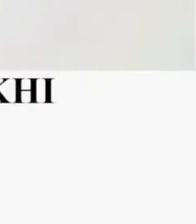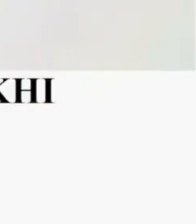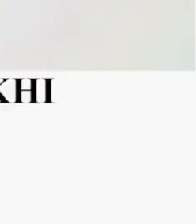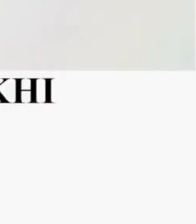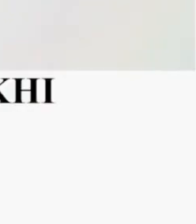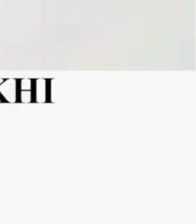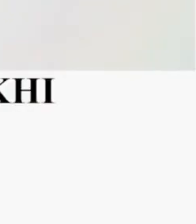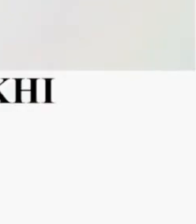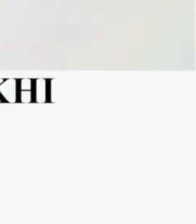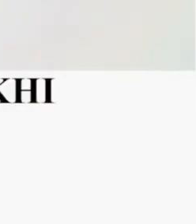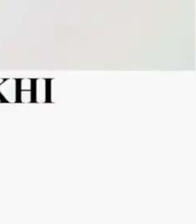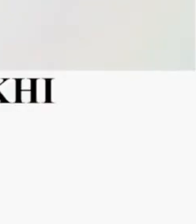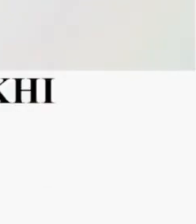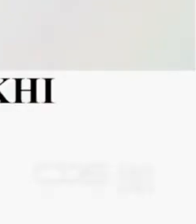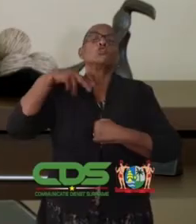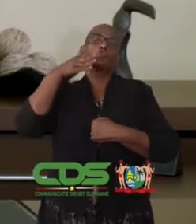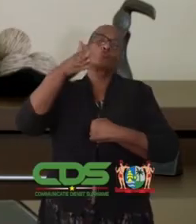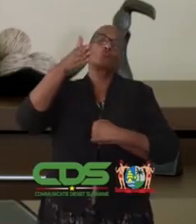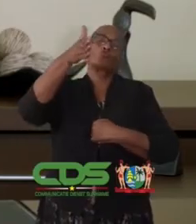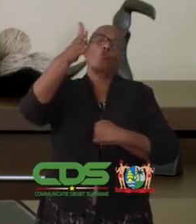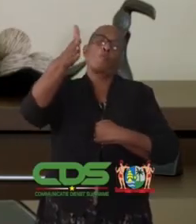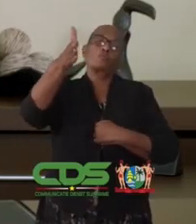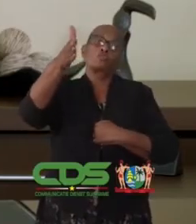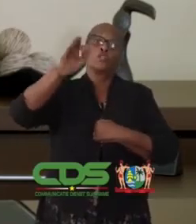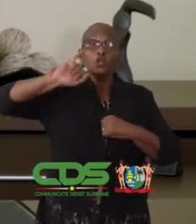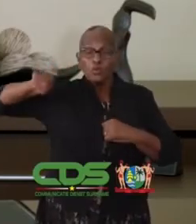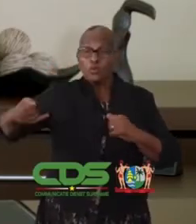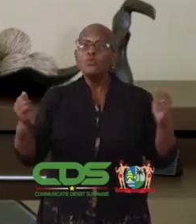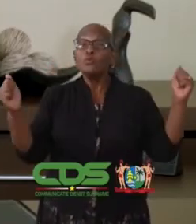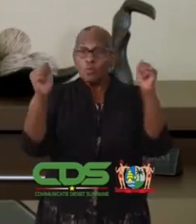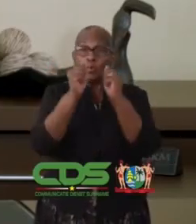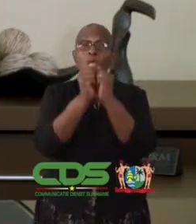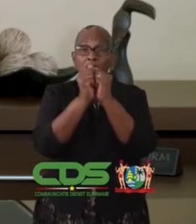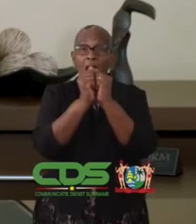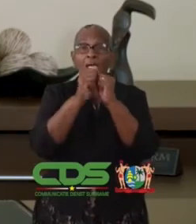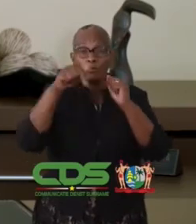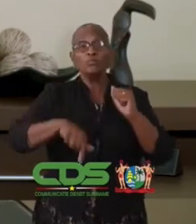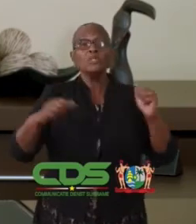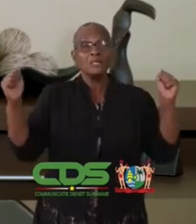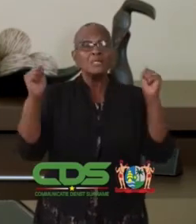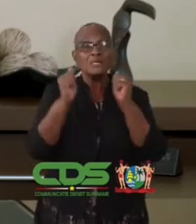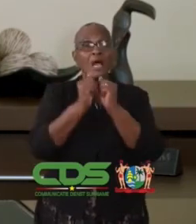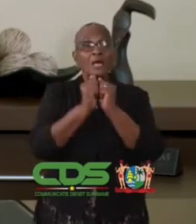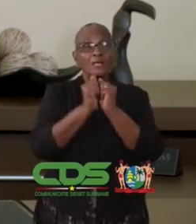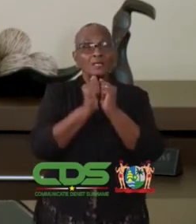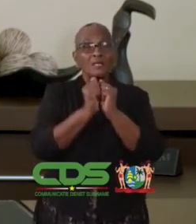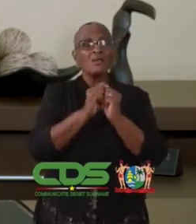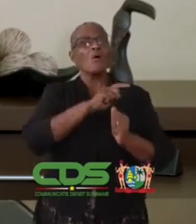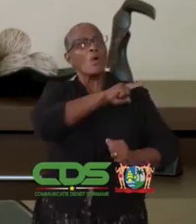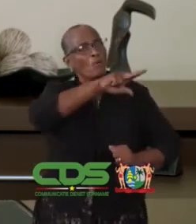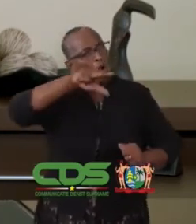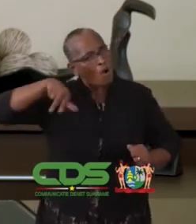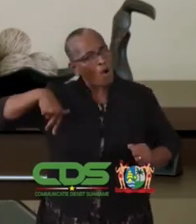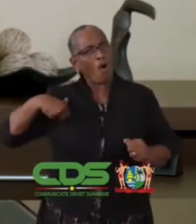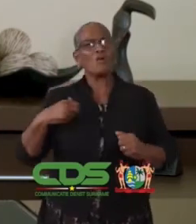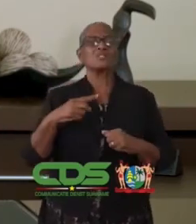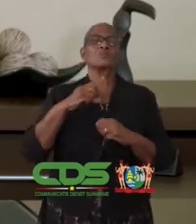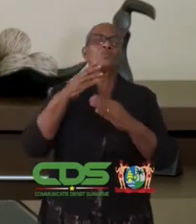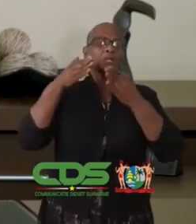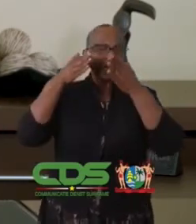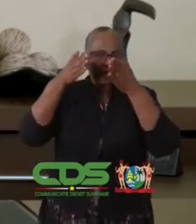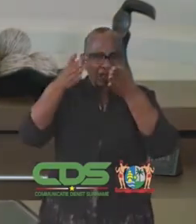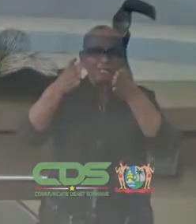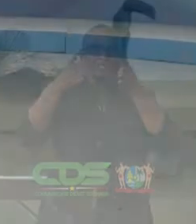Prasad Santokhi in zijn nieuwjaarstoespraak. Ook moeten we beseffen dat wij als Surinamers in het mooiste land van de wereld